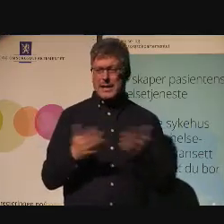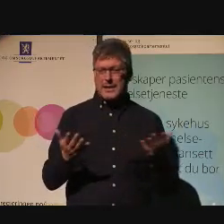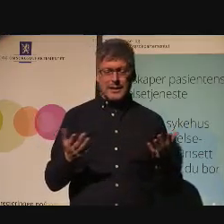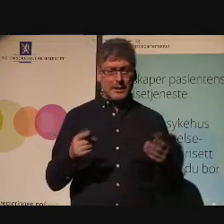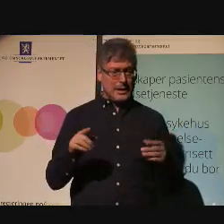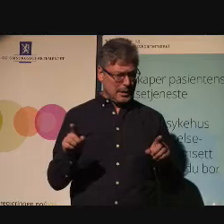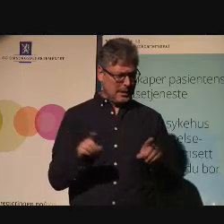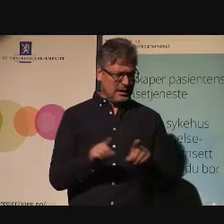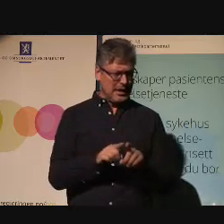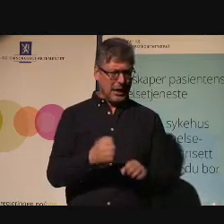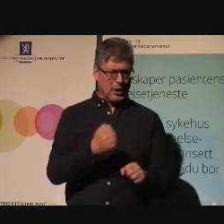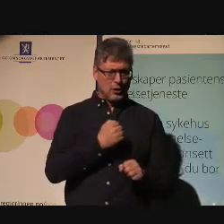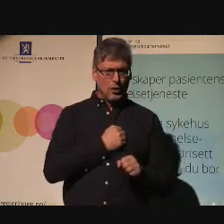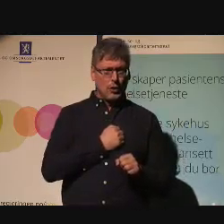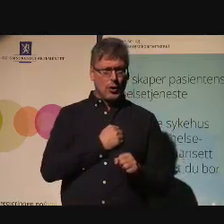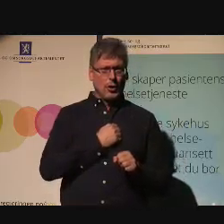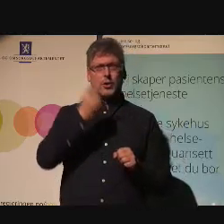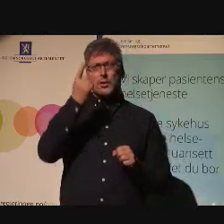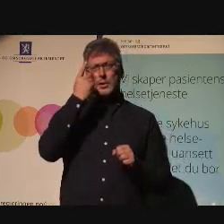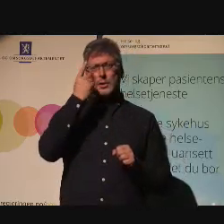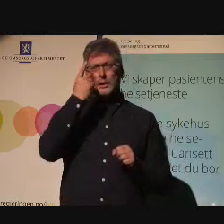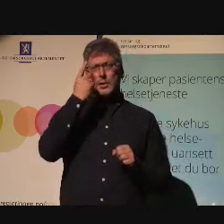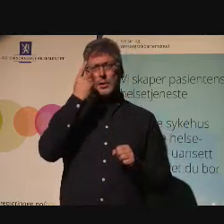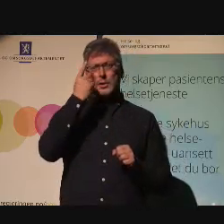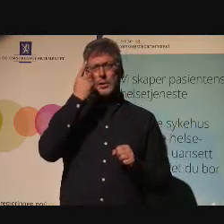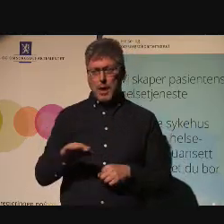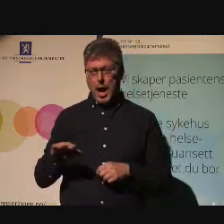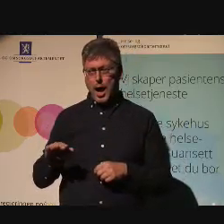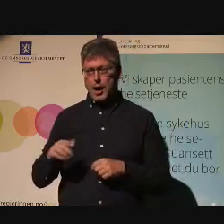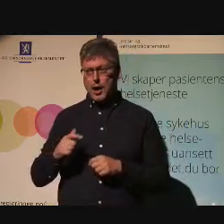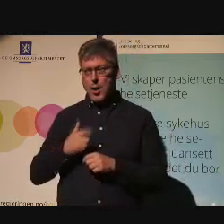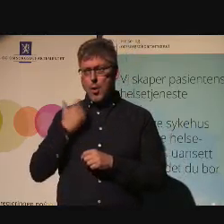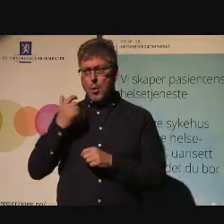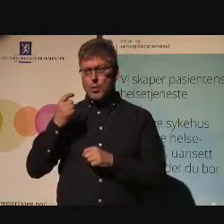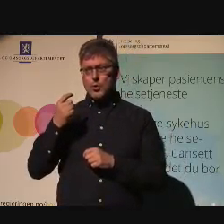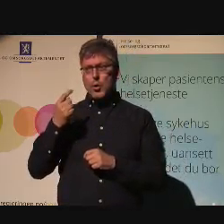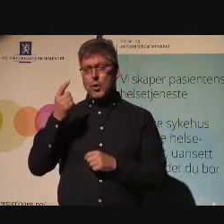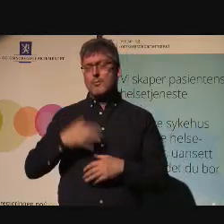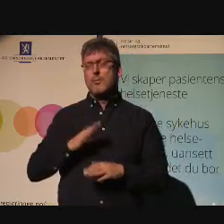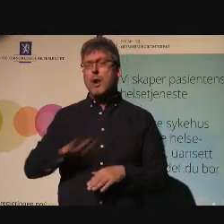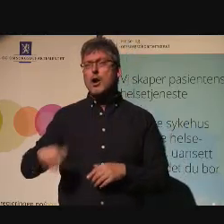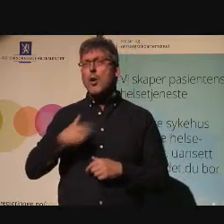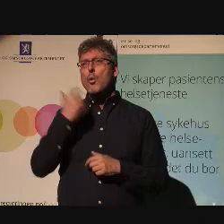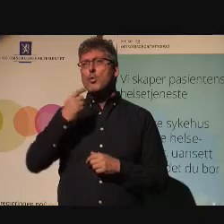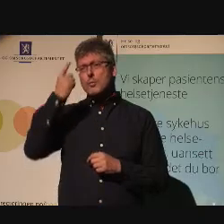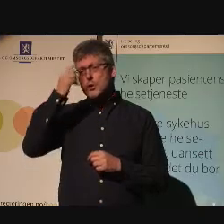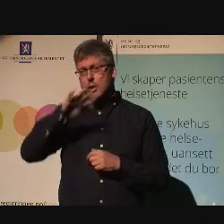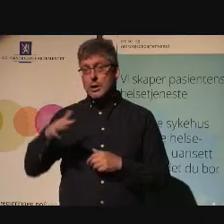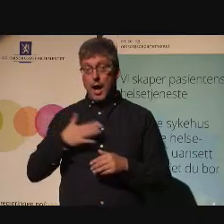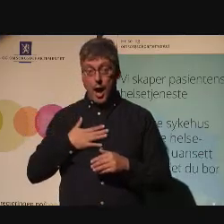trygt å tenke at barne- og ungdomspsykiatrien har behov for barnevernets kompetanse?